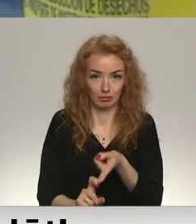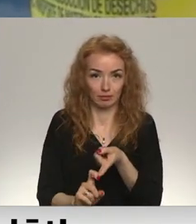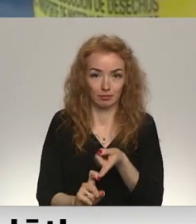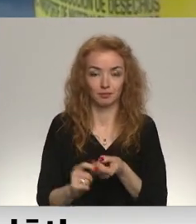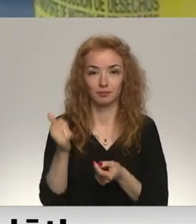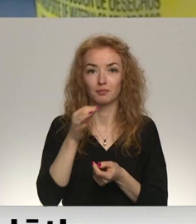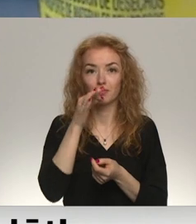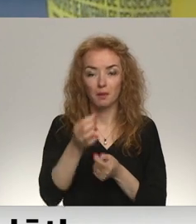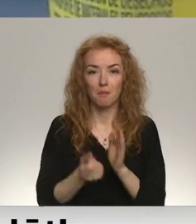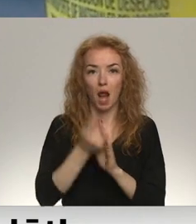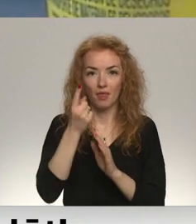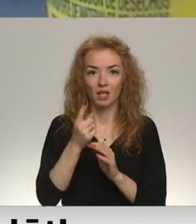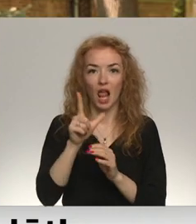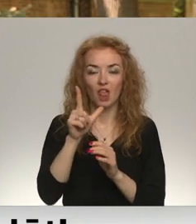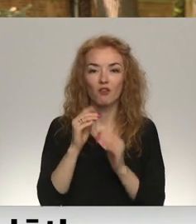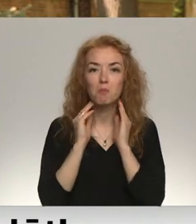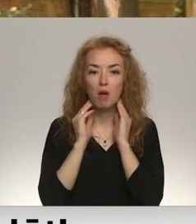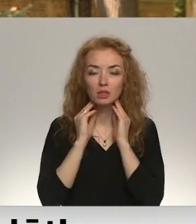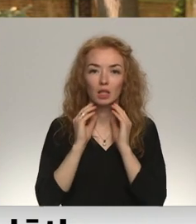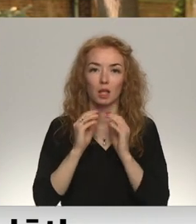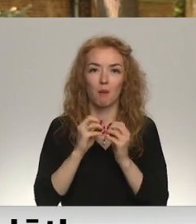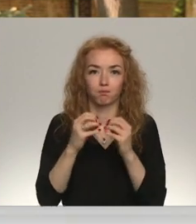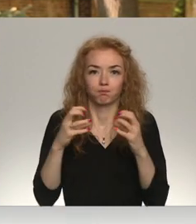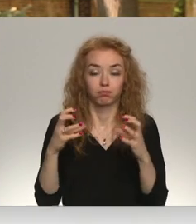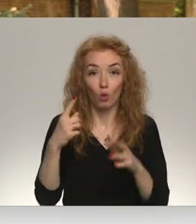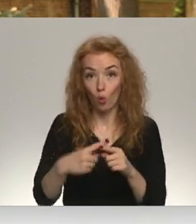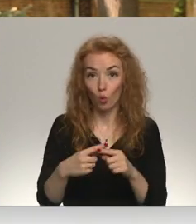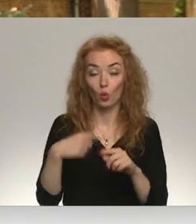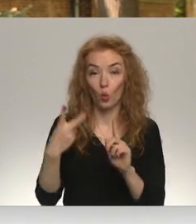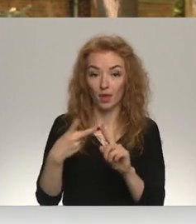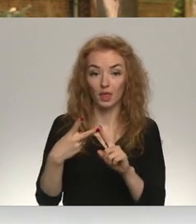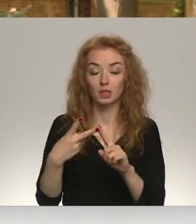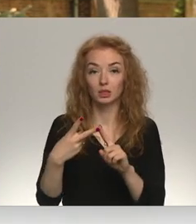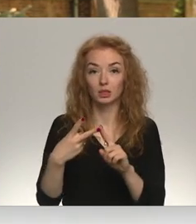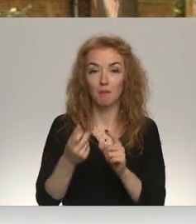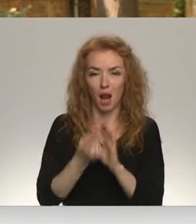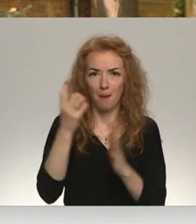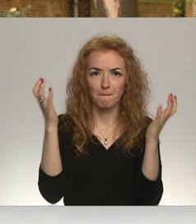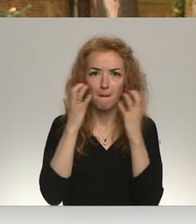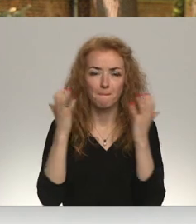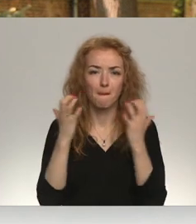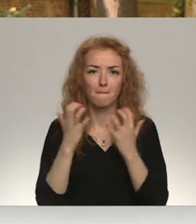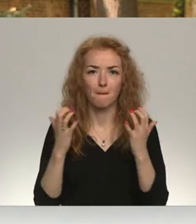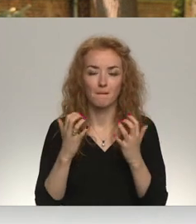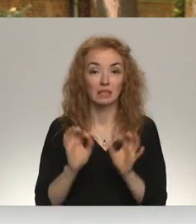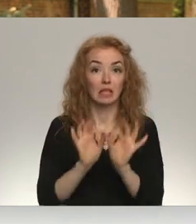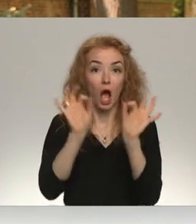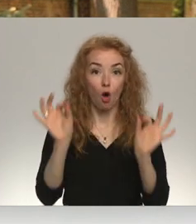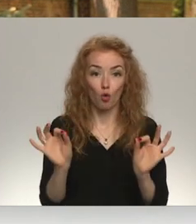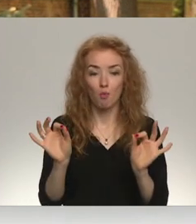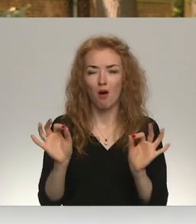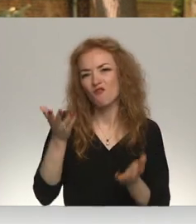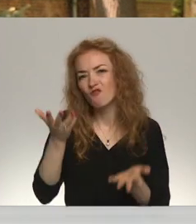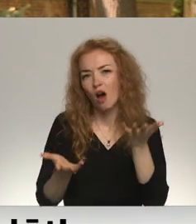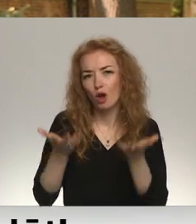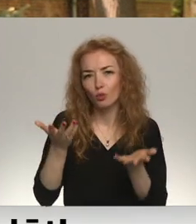mezglu pietukums, tas, un otrs ir izsitumi. Izsitumi sākumā